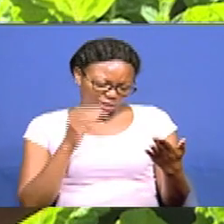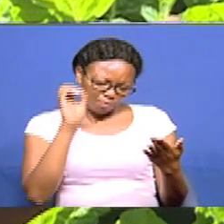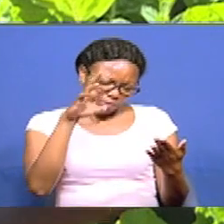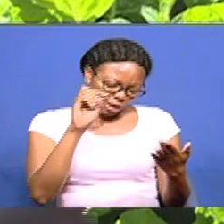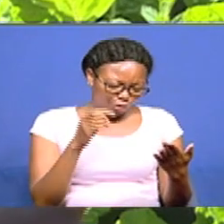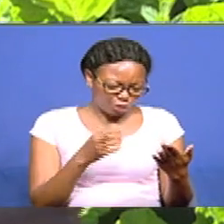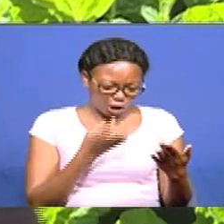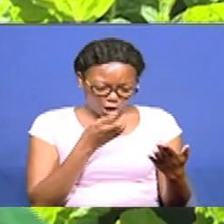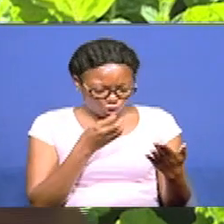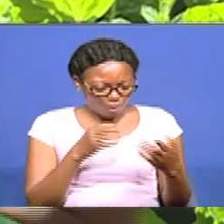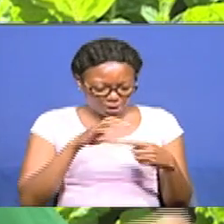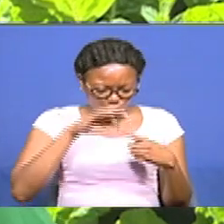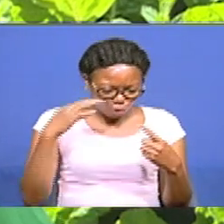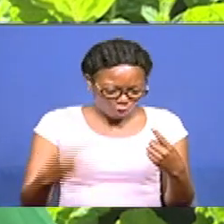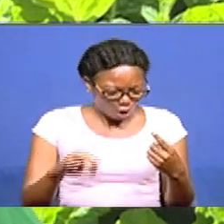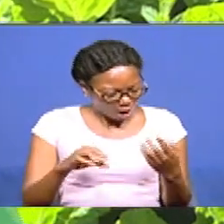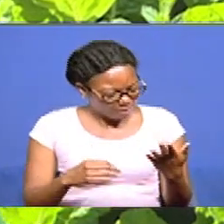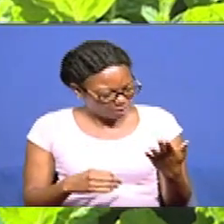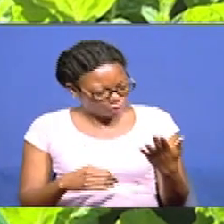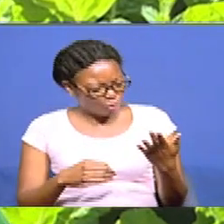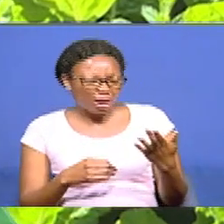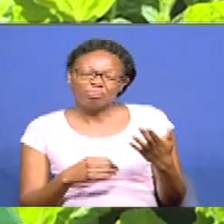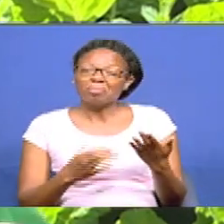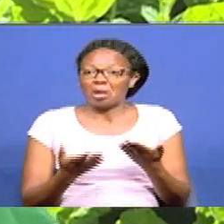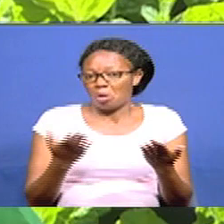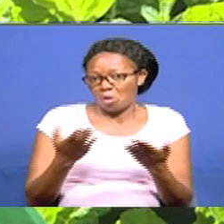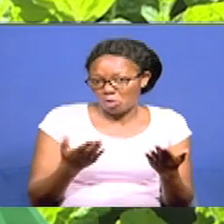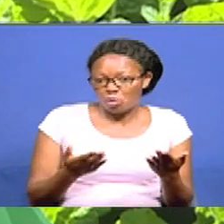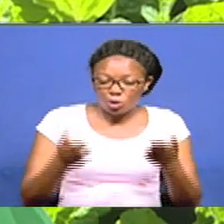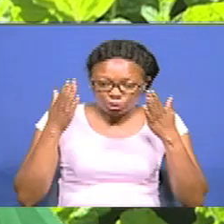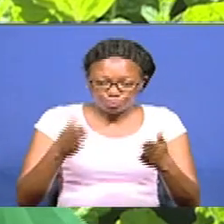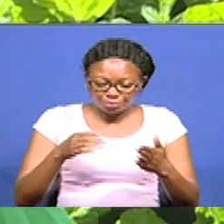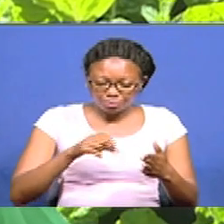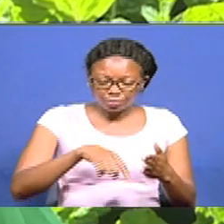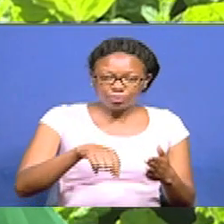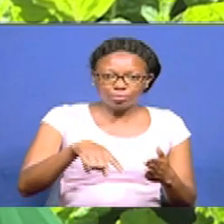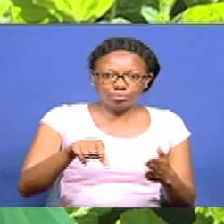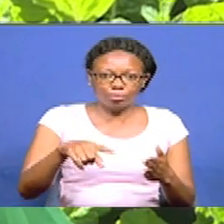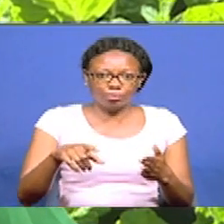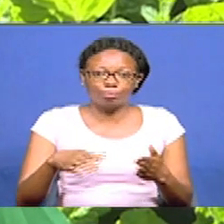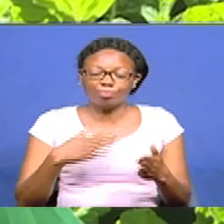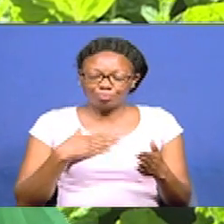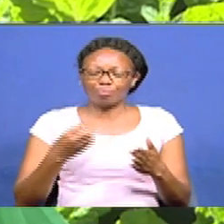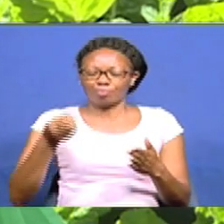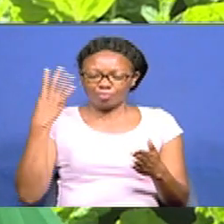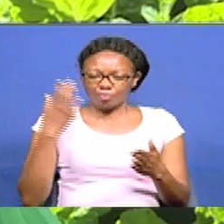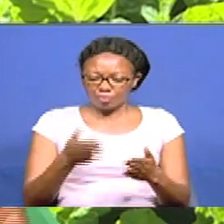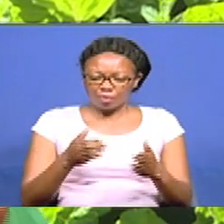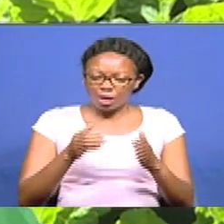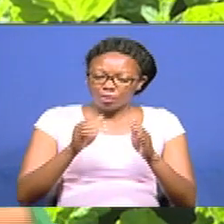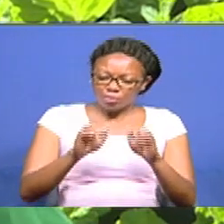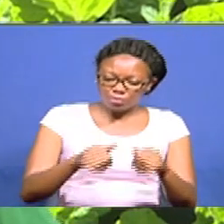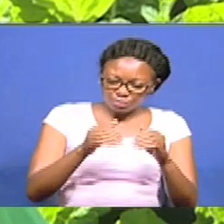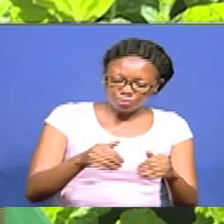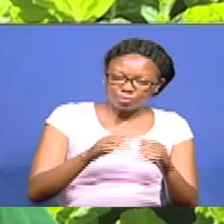nitalima spinach, nitalima nyanya ama ni nini. So hiyo miaka nimefanya kilimo, najua kilimo iko na faida.